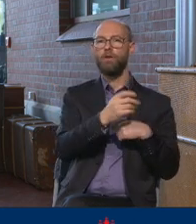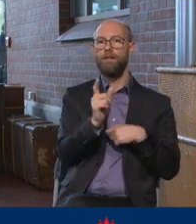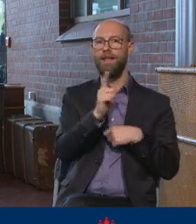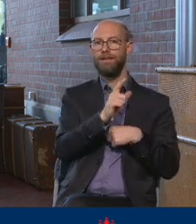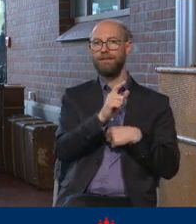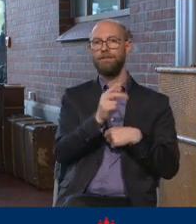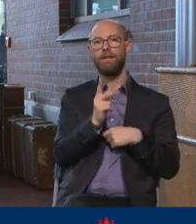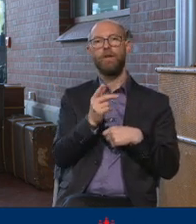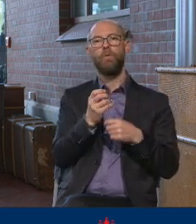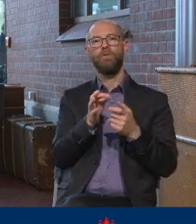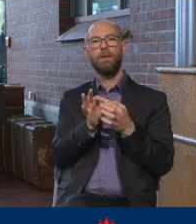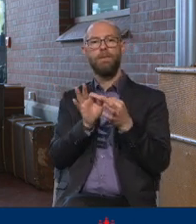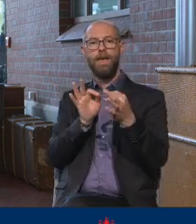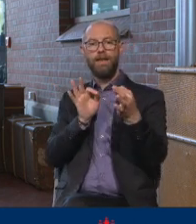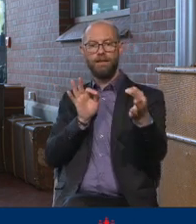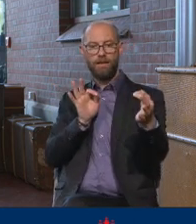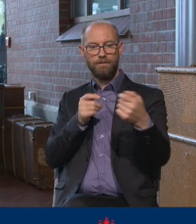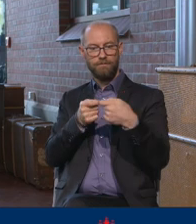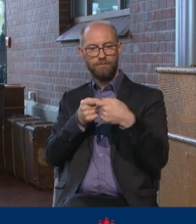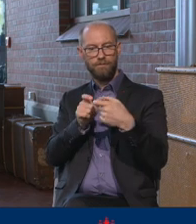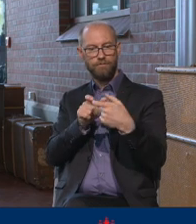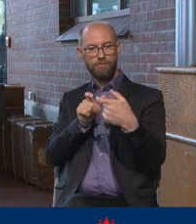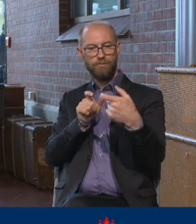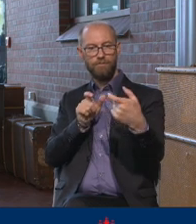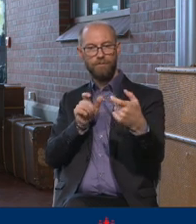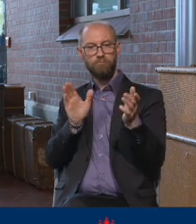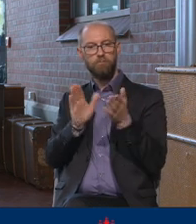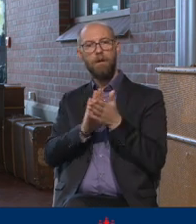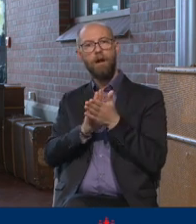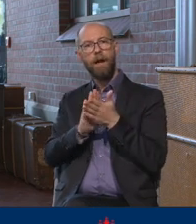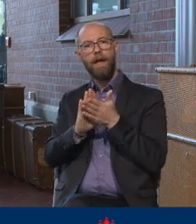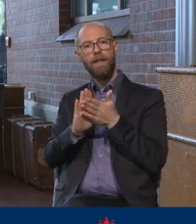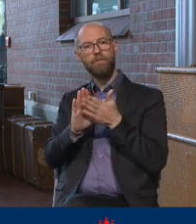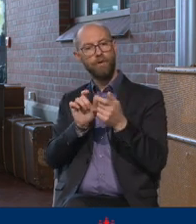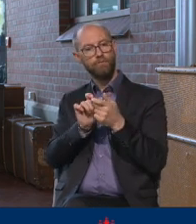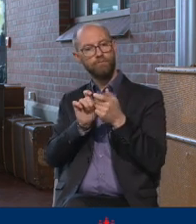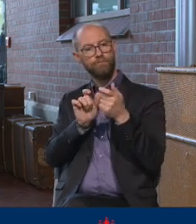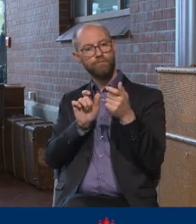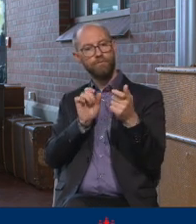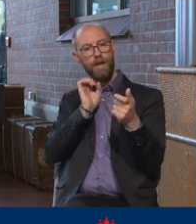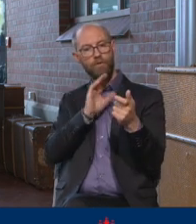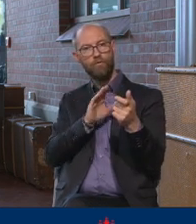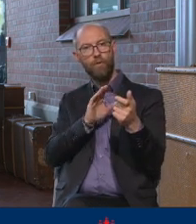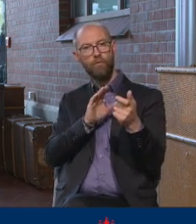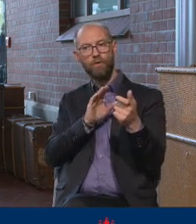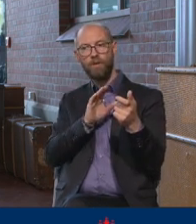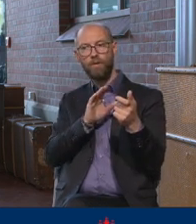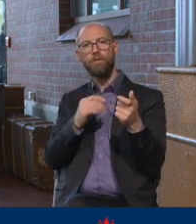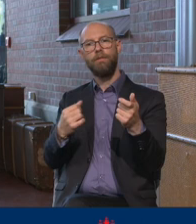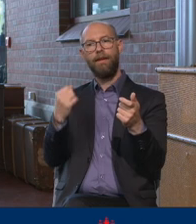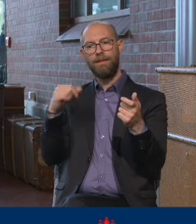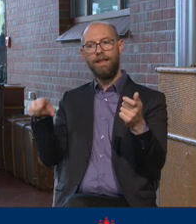eleganten für diesen ort reduzierten entwurf dargestellt der im hintergrund vor den elbbrücken